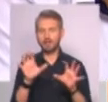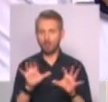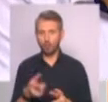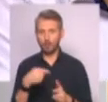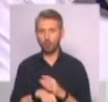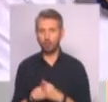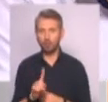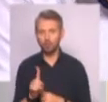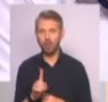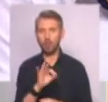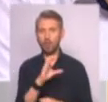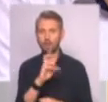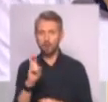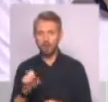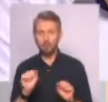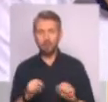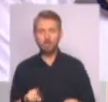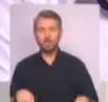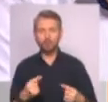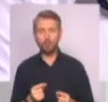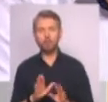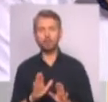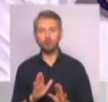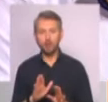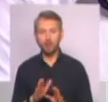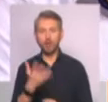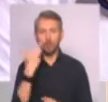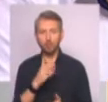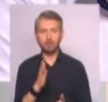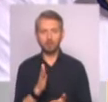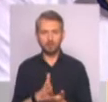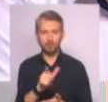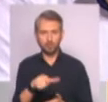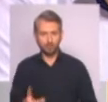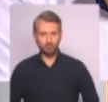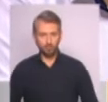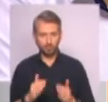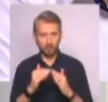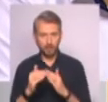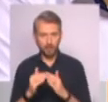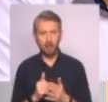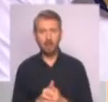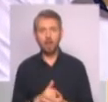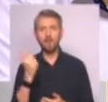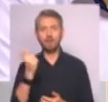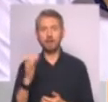що ОСББ може створюватись лише в житлових будинках. Власника про це створення